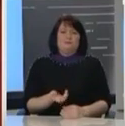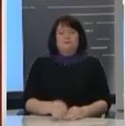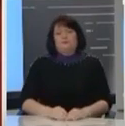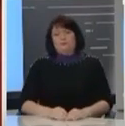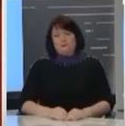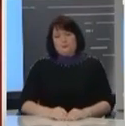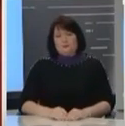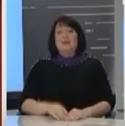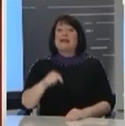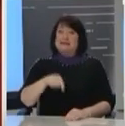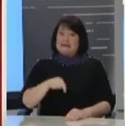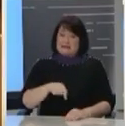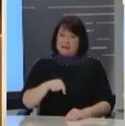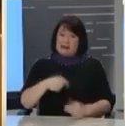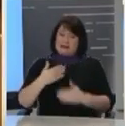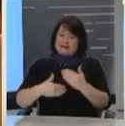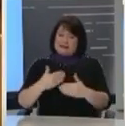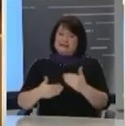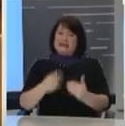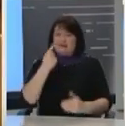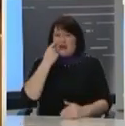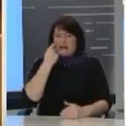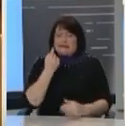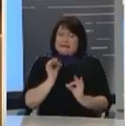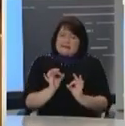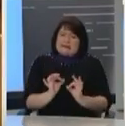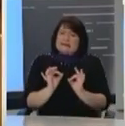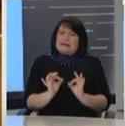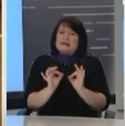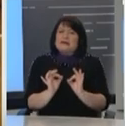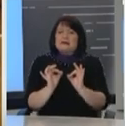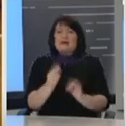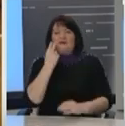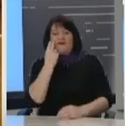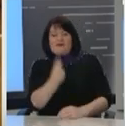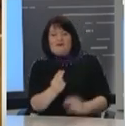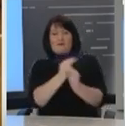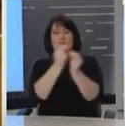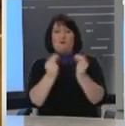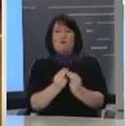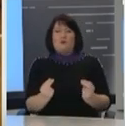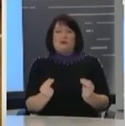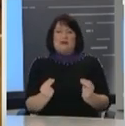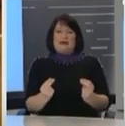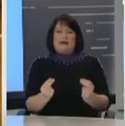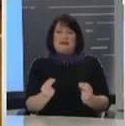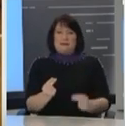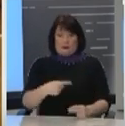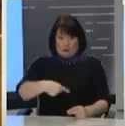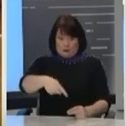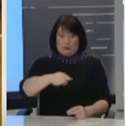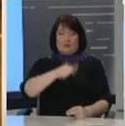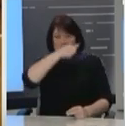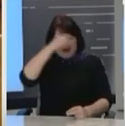Σήμερα όμως αρχίζει σιγά σιγά, δειλά δειλά, να γίνεται ορατό. Το ερχόμενο καλοκαίρι